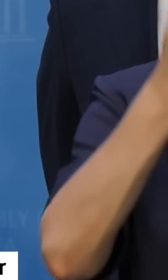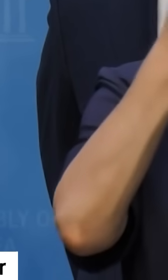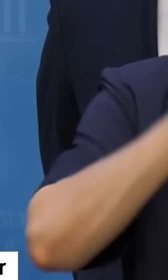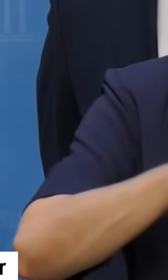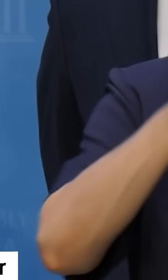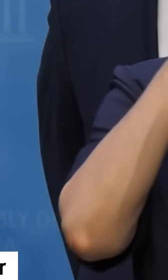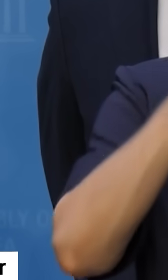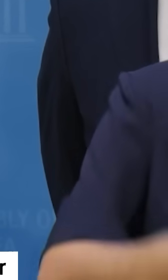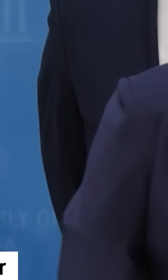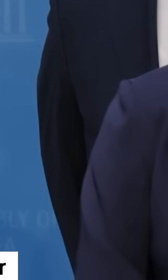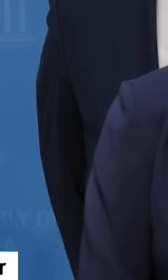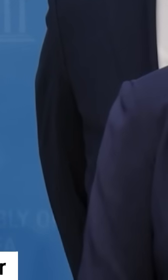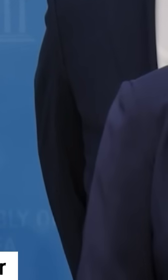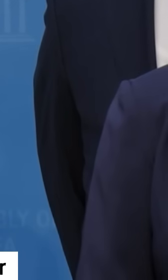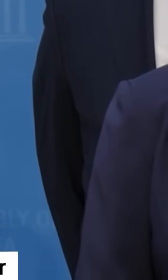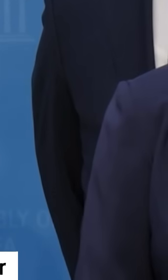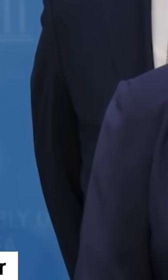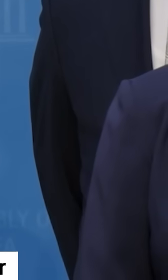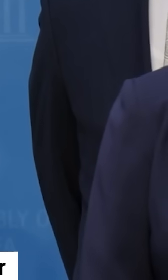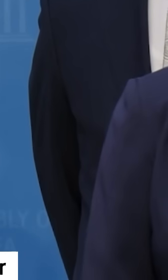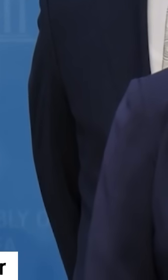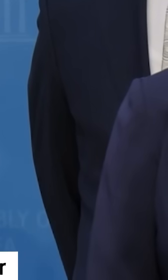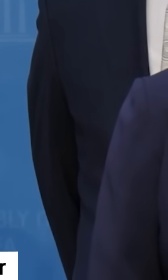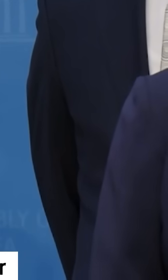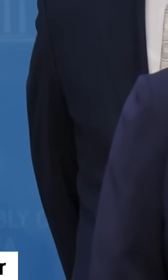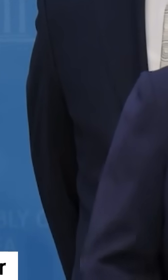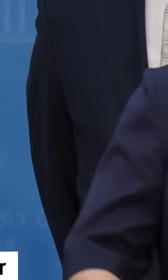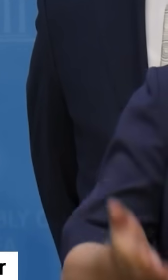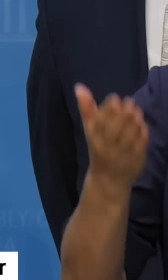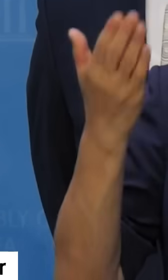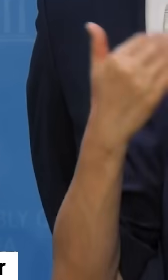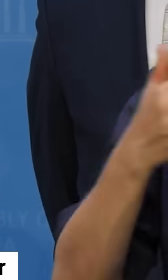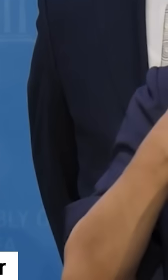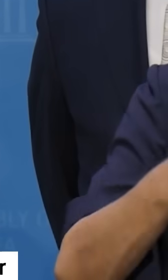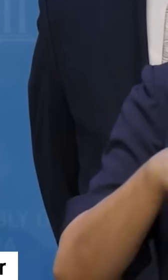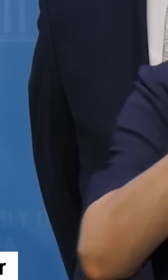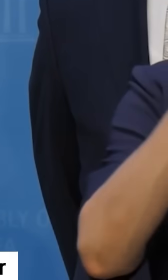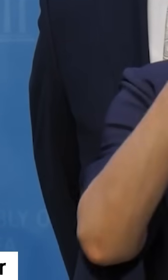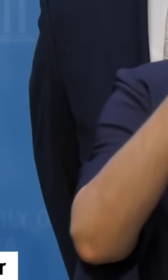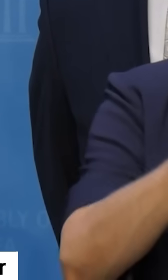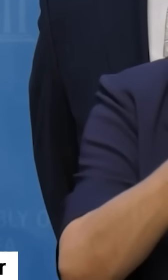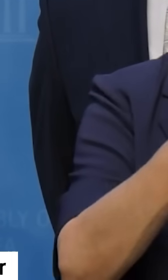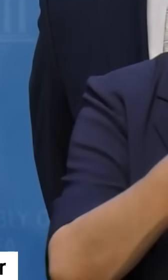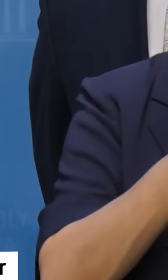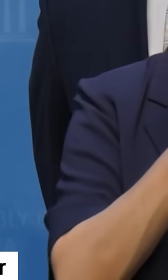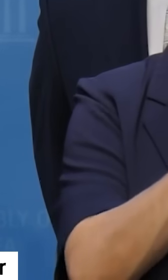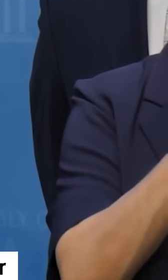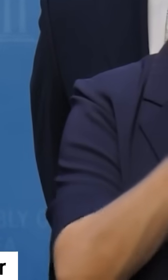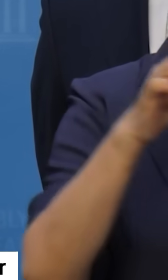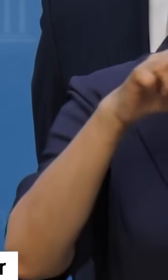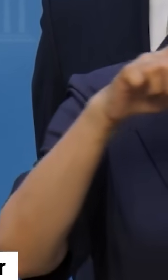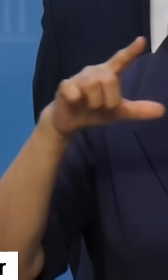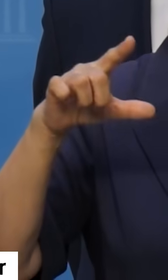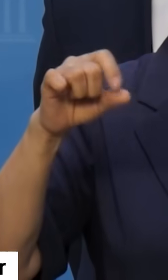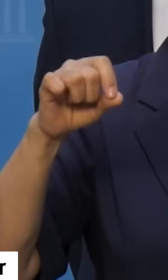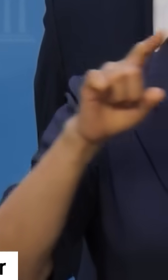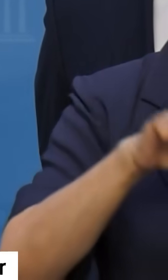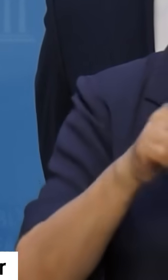효과가 있을 것입니다. 전례가 없는 것도 아닙니다. 코로나 당시에 지원한 쿠폰 등에